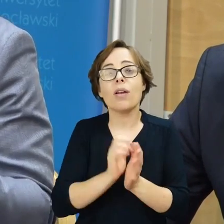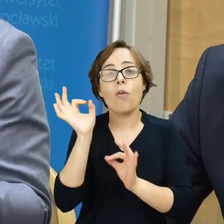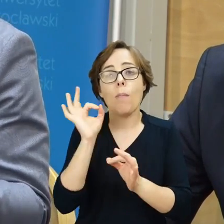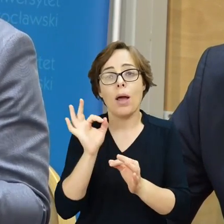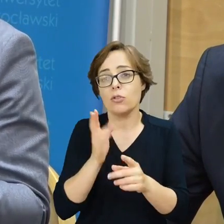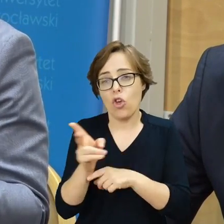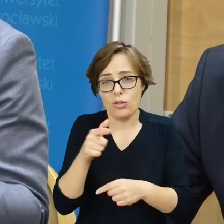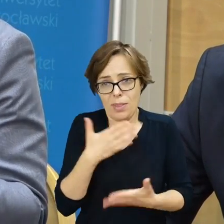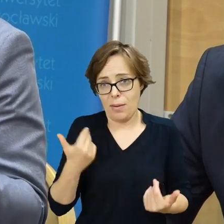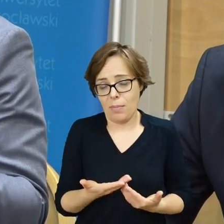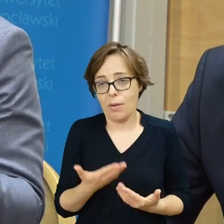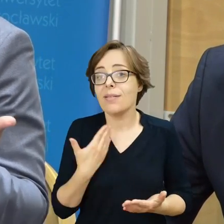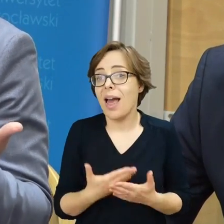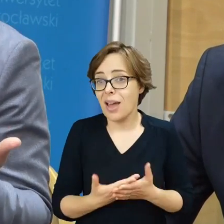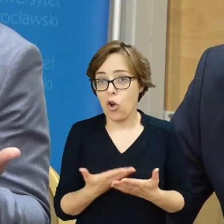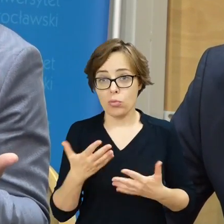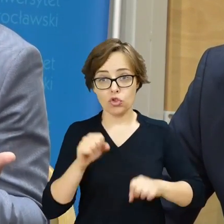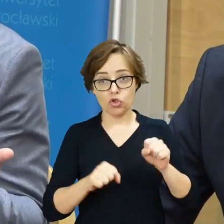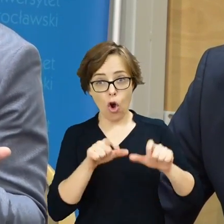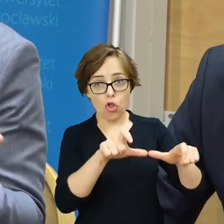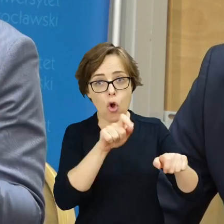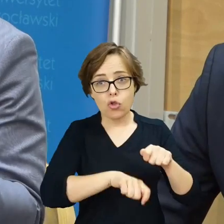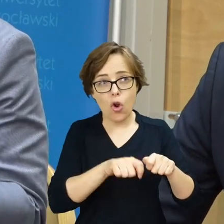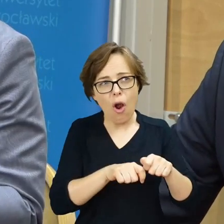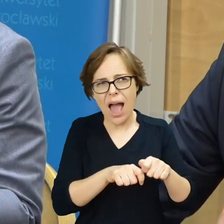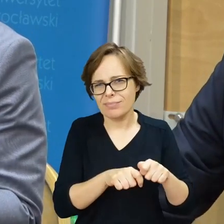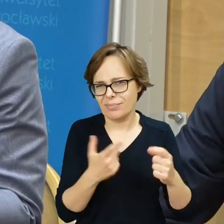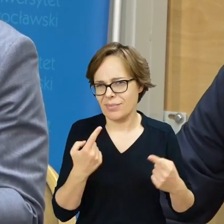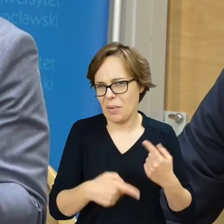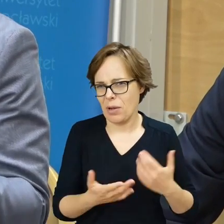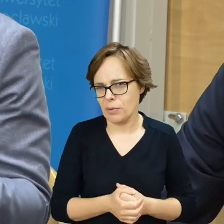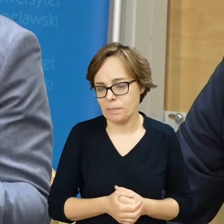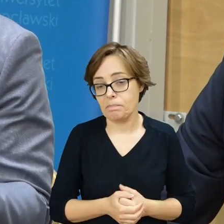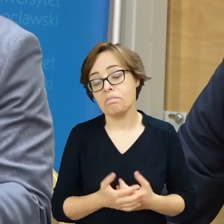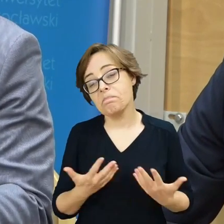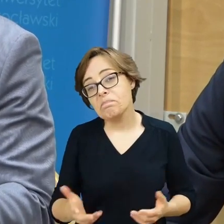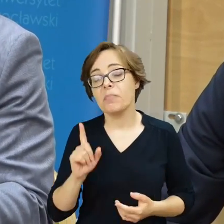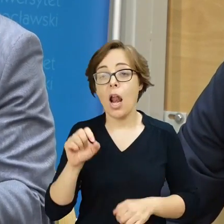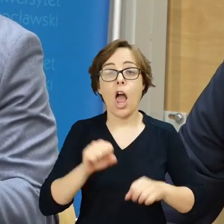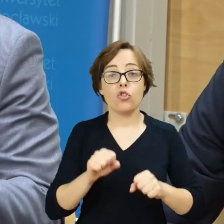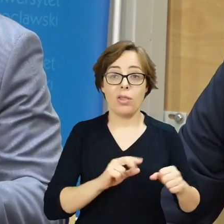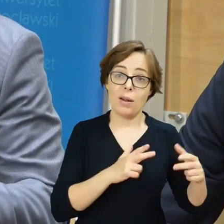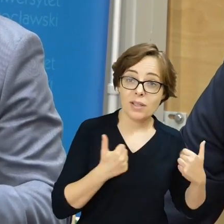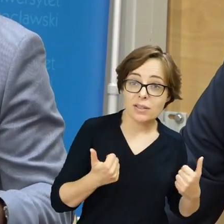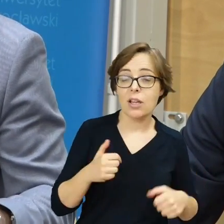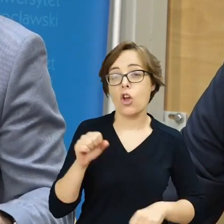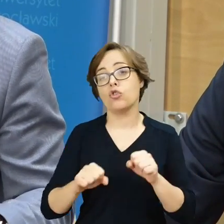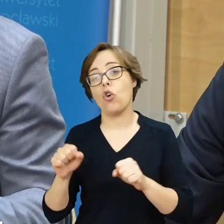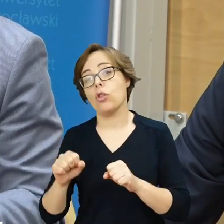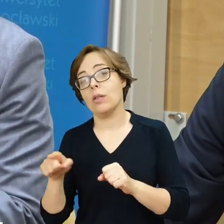ta funkcja kontrolna sądu. Ale no, czy to ma być w sądach administracyjnych, czy to ma być w sądach powszechnych, to jest tak naprawdę